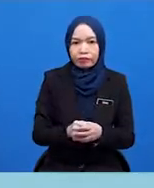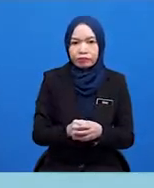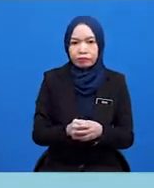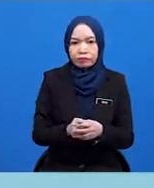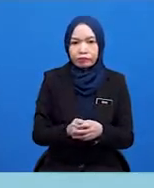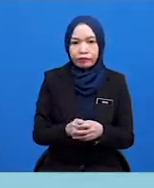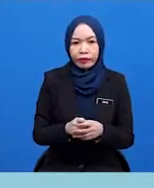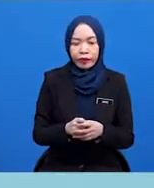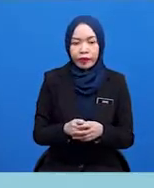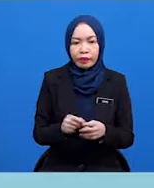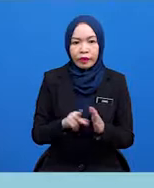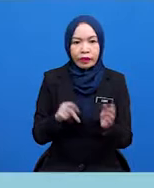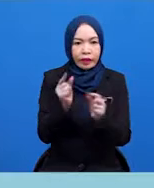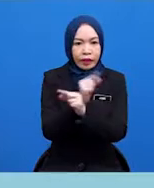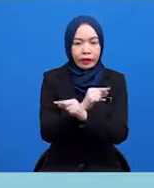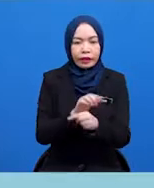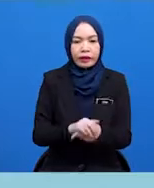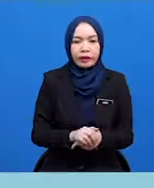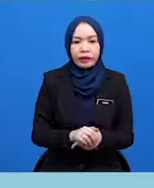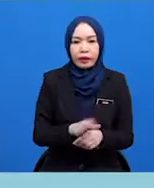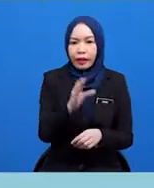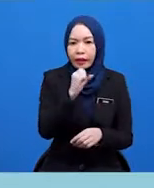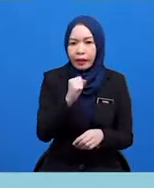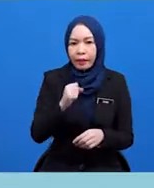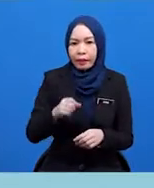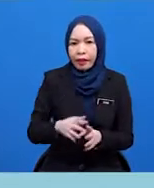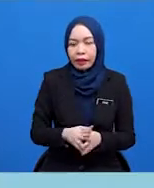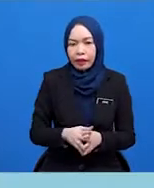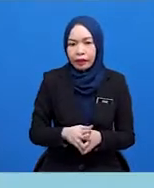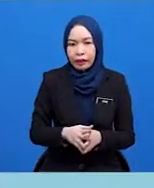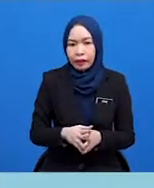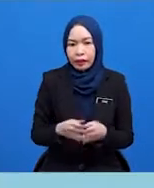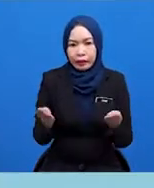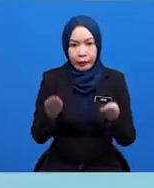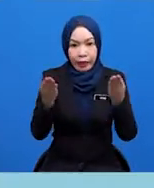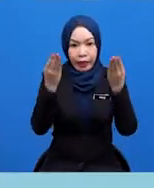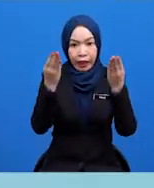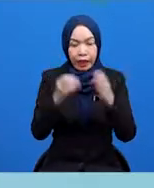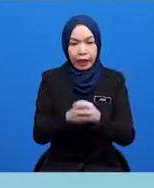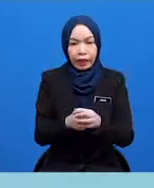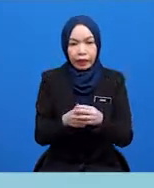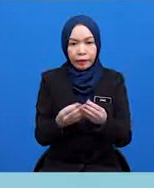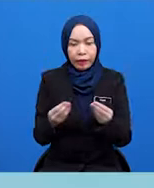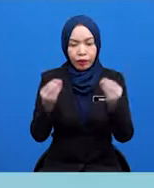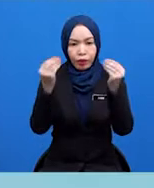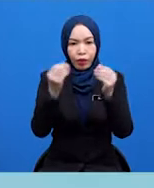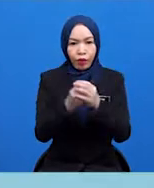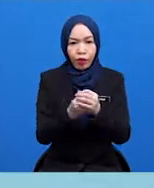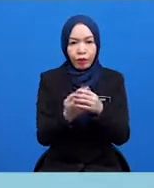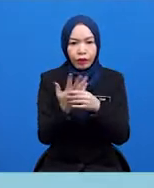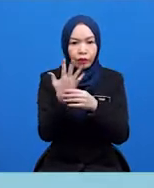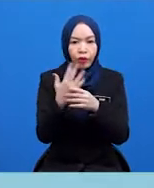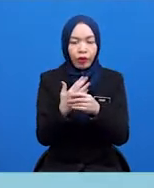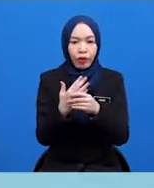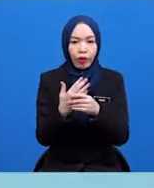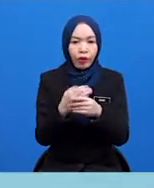dan kebun kecil dapat menggalakkan pertumbuhan ekonomi yang berkaitan seperti ekonomi